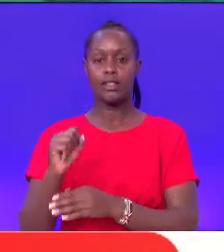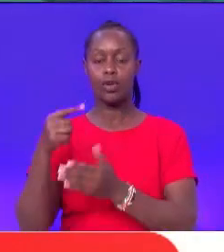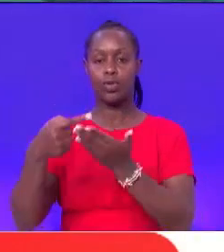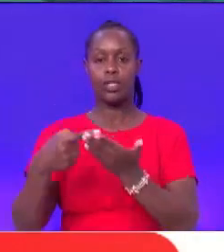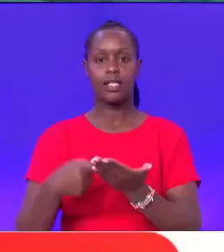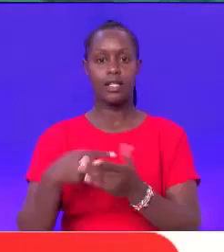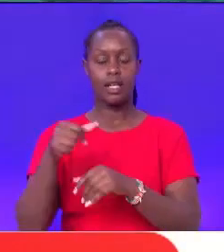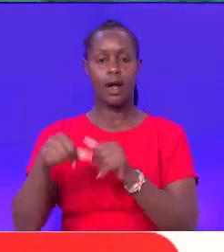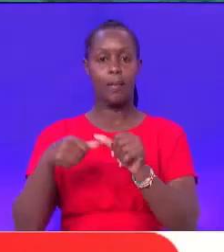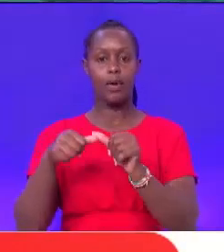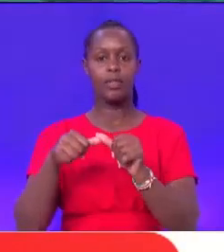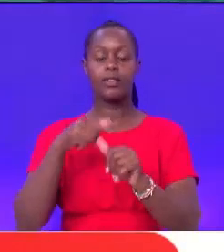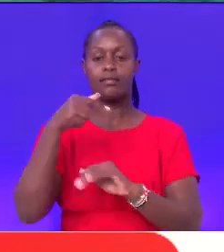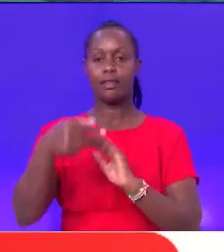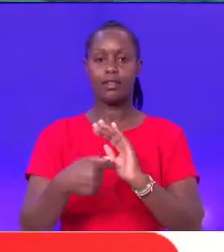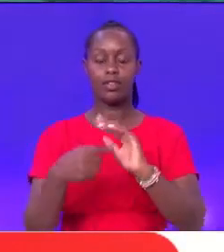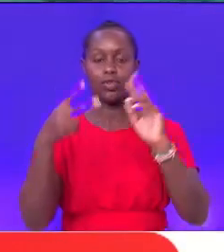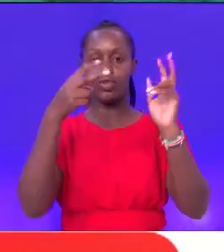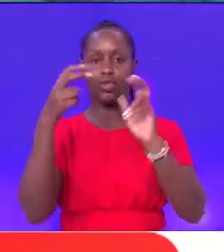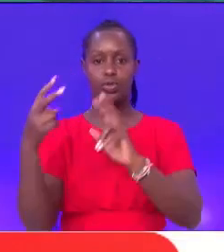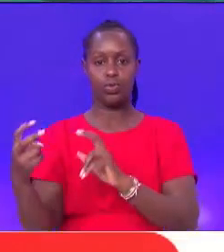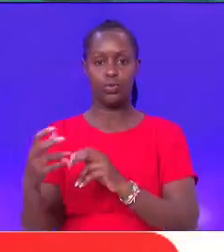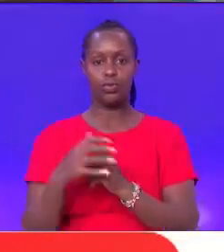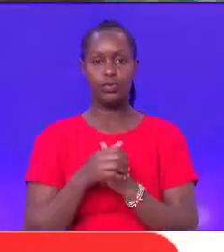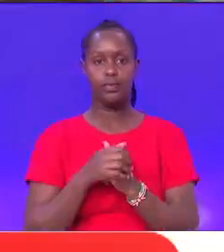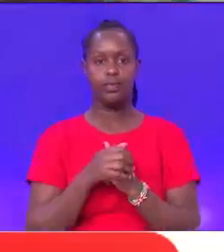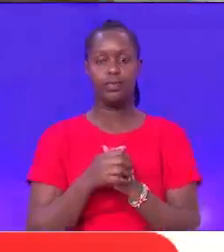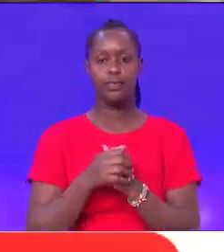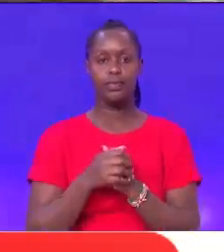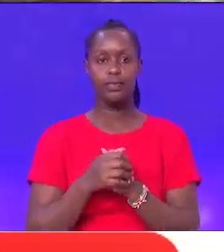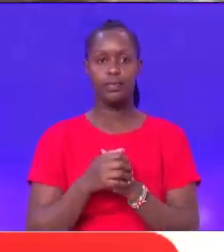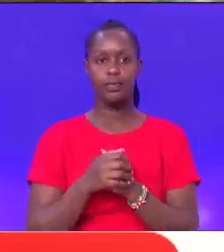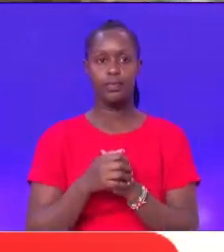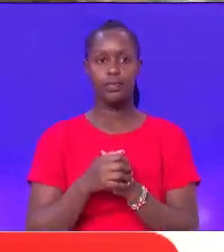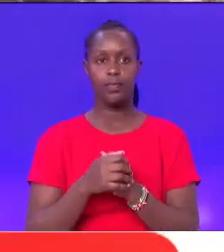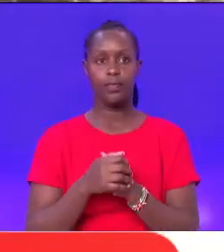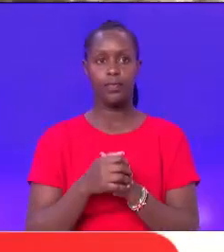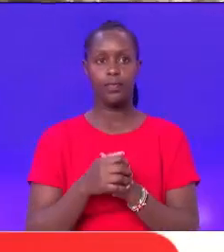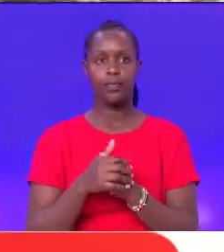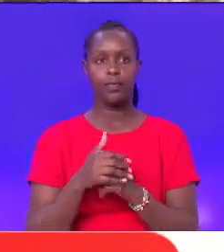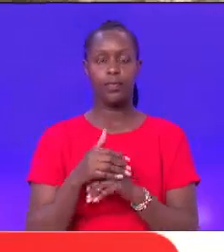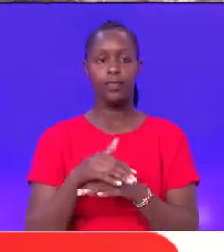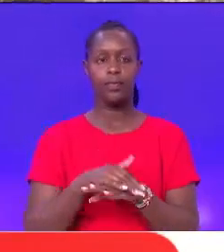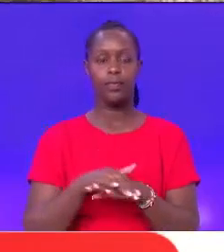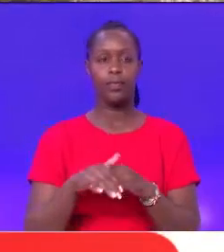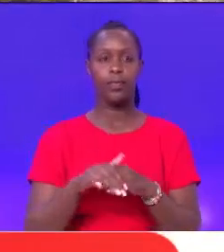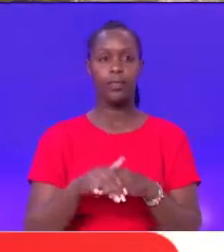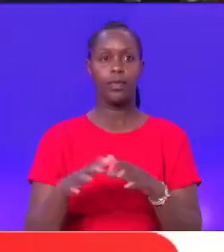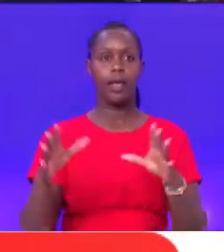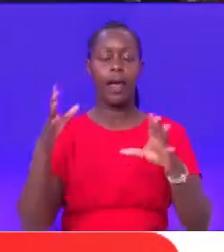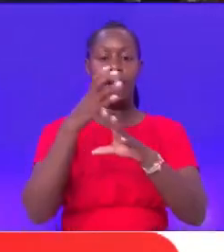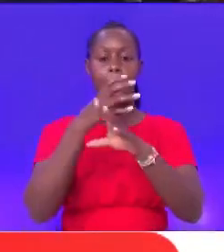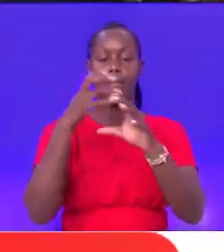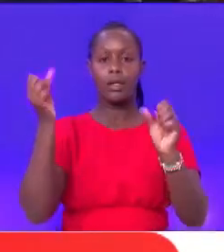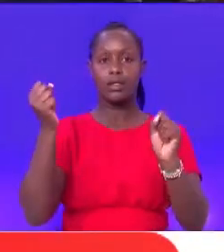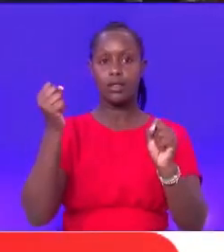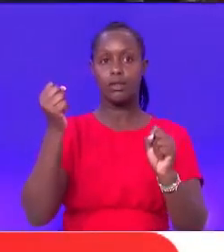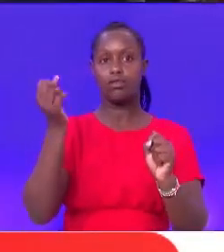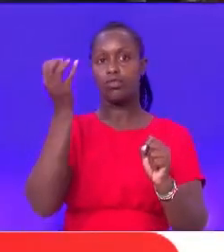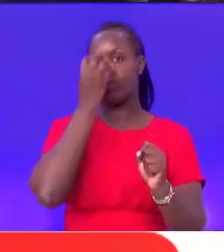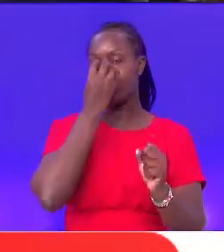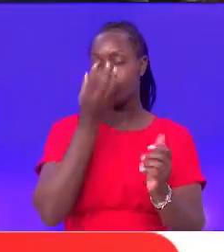hili. Kisewa Emory anatueleza zaidi. Good morning everybody. Rais William Ruto kwa mara nyingine